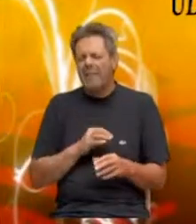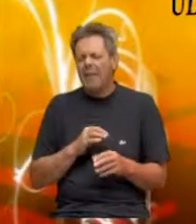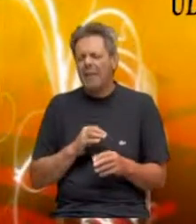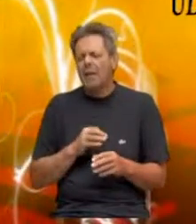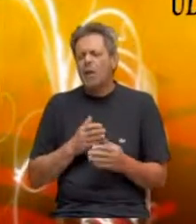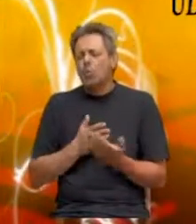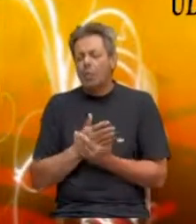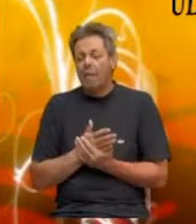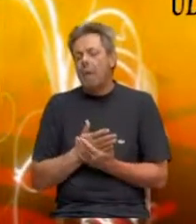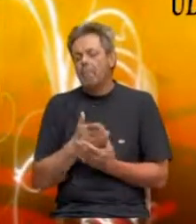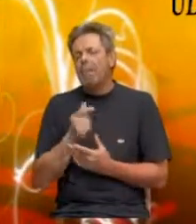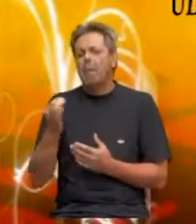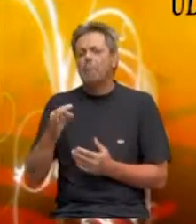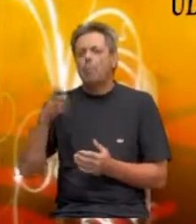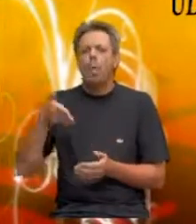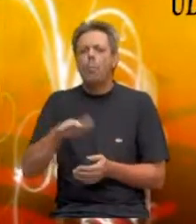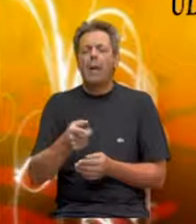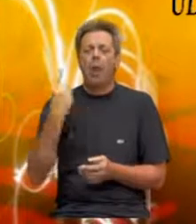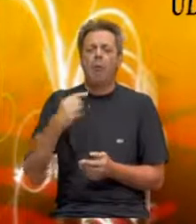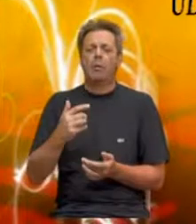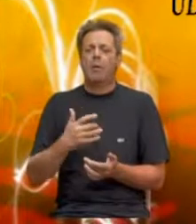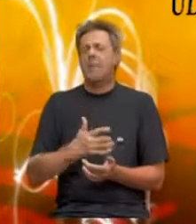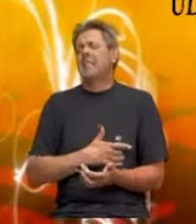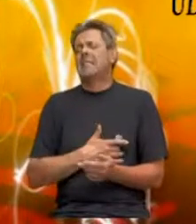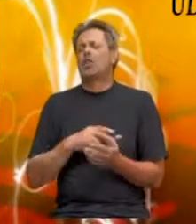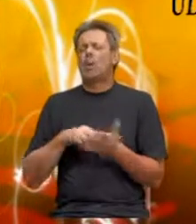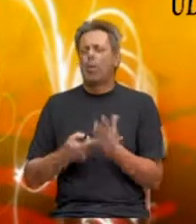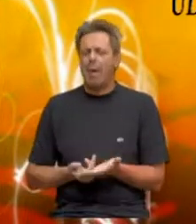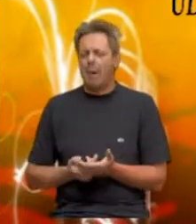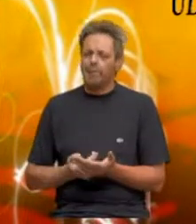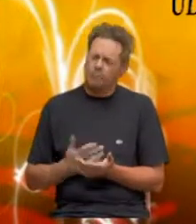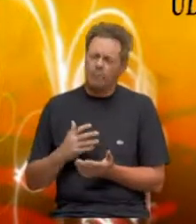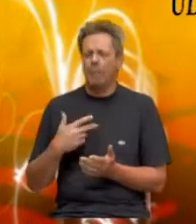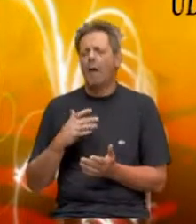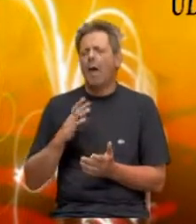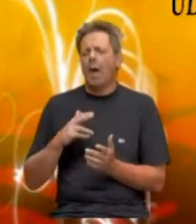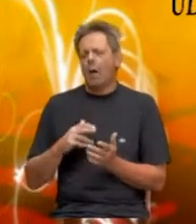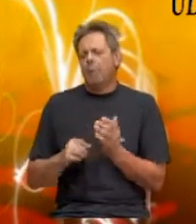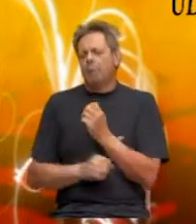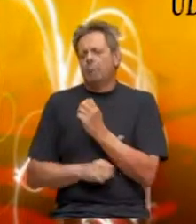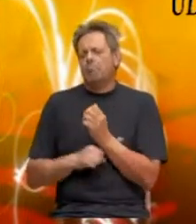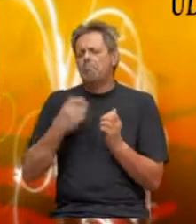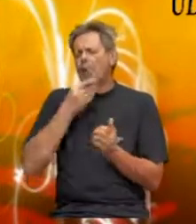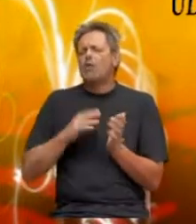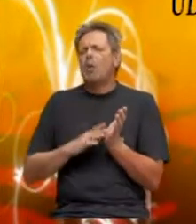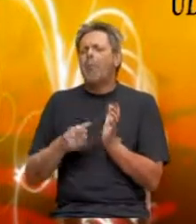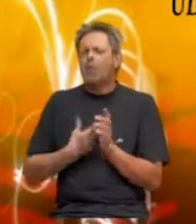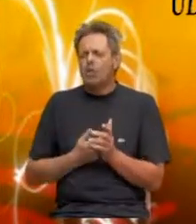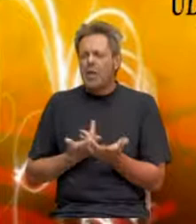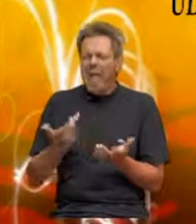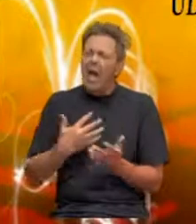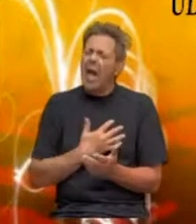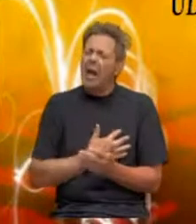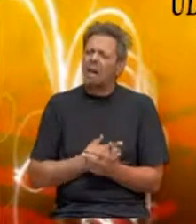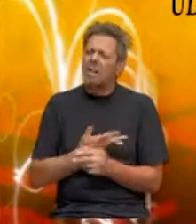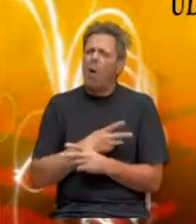od srčanih problema. Danas je profesor akademik Miličić kazao da Hrvatska je u velikom riziku kardio,